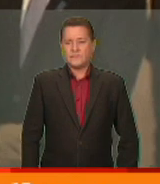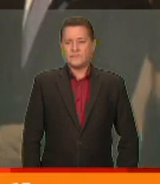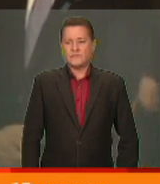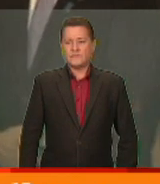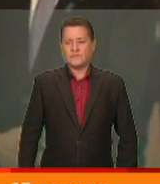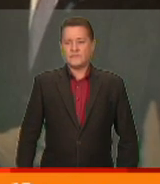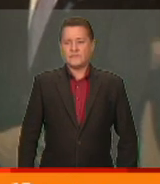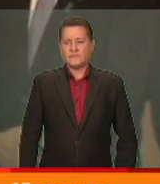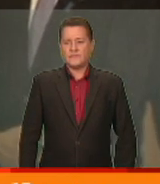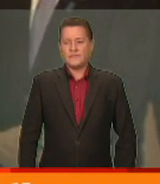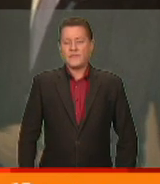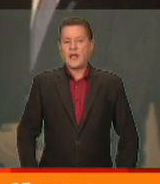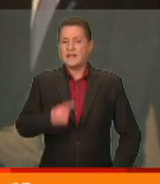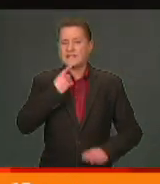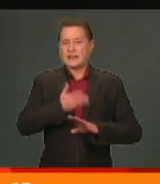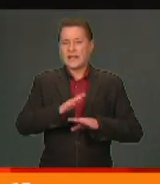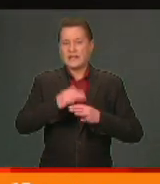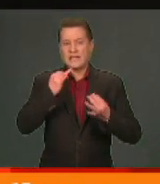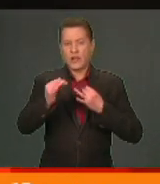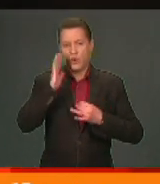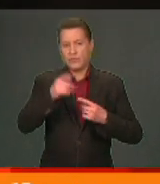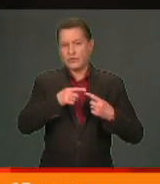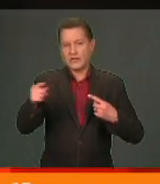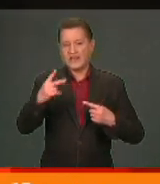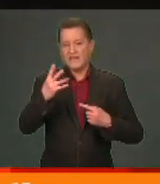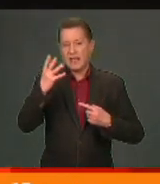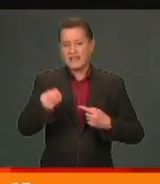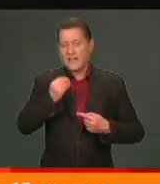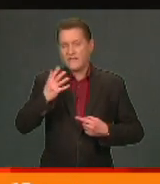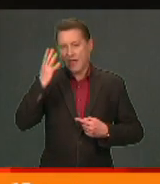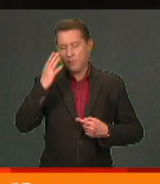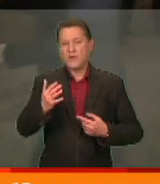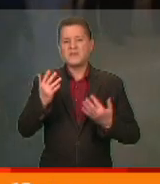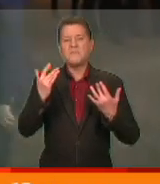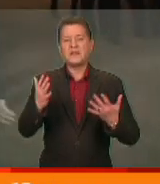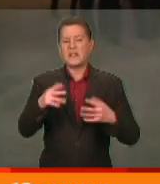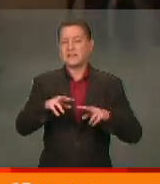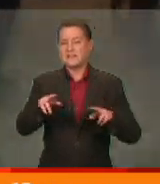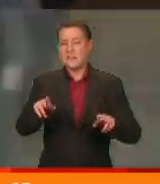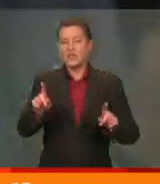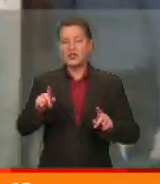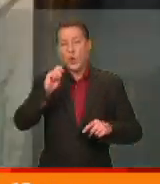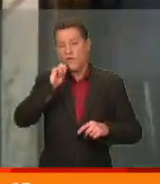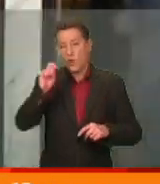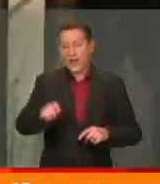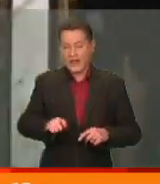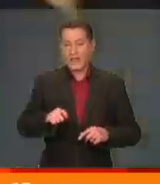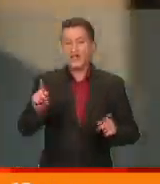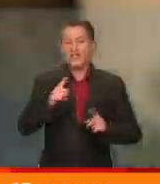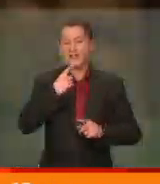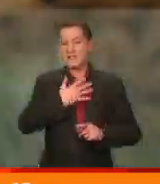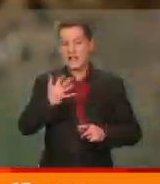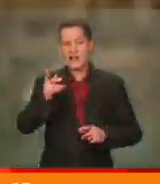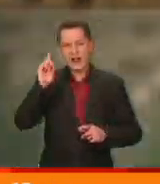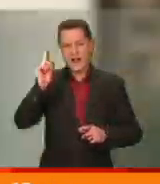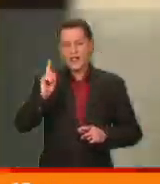запинкою складний діалог триватиме два дні у Японії ті самі претензії до Росії що і в України Ще за радянських